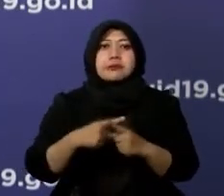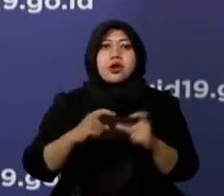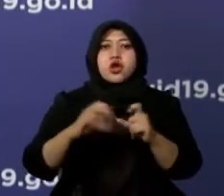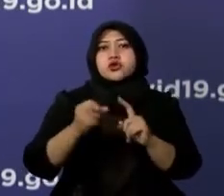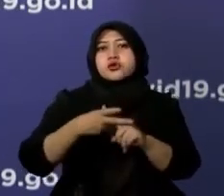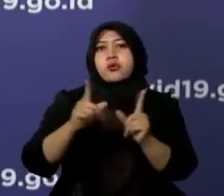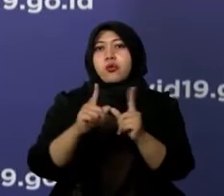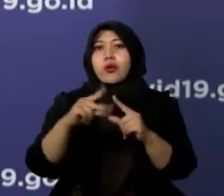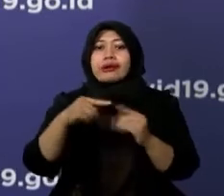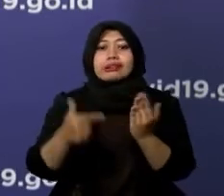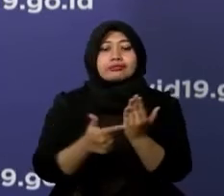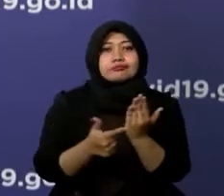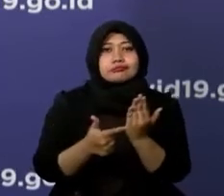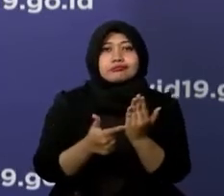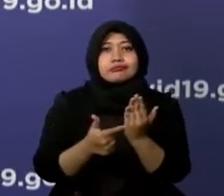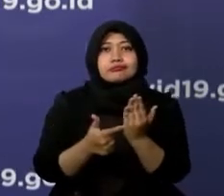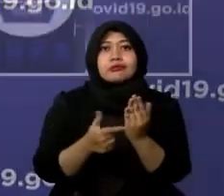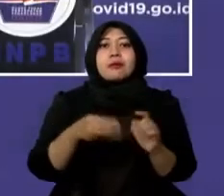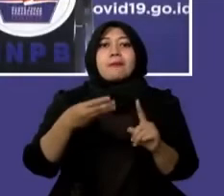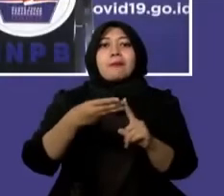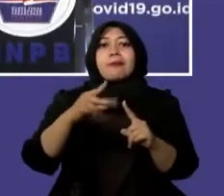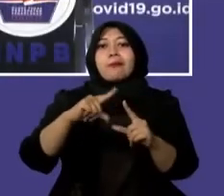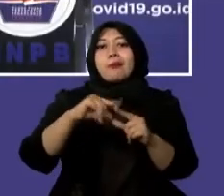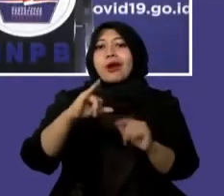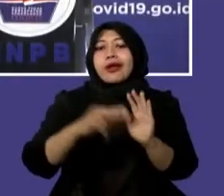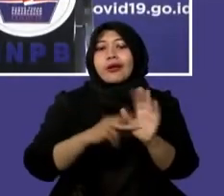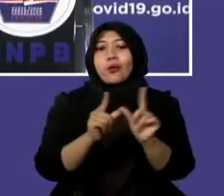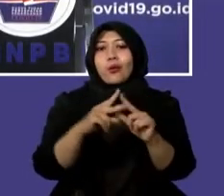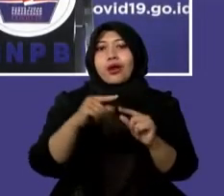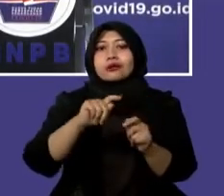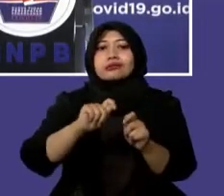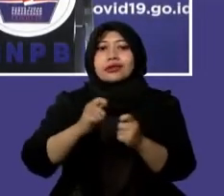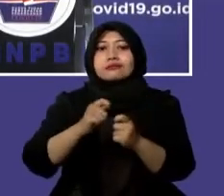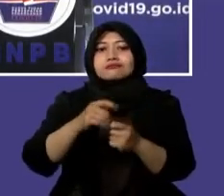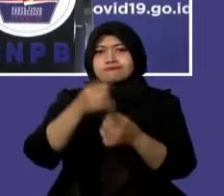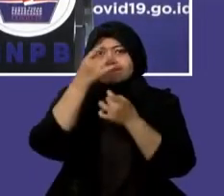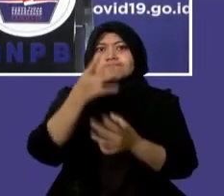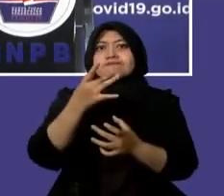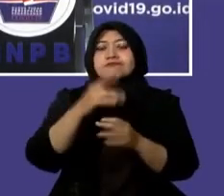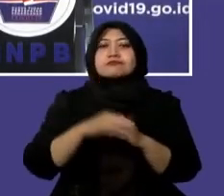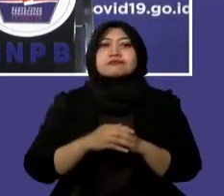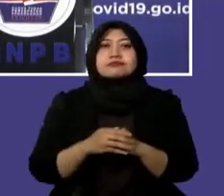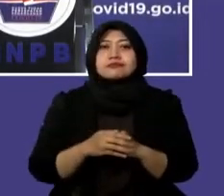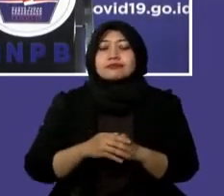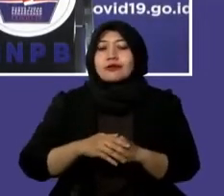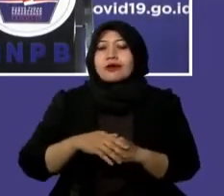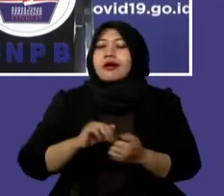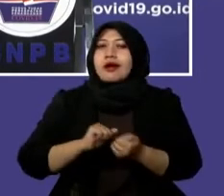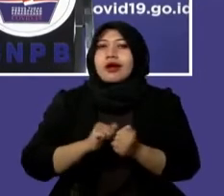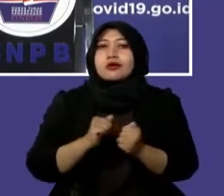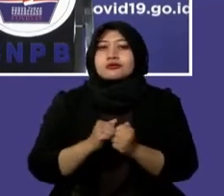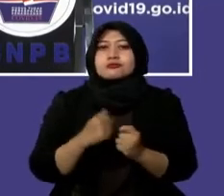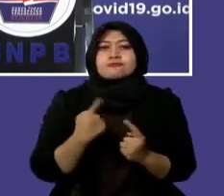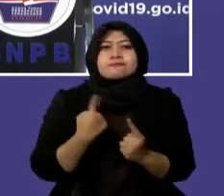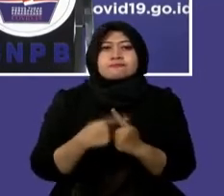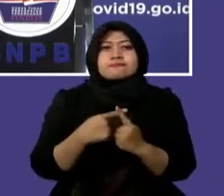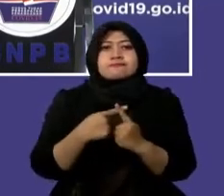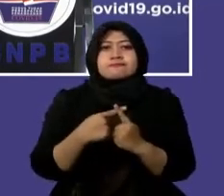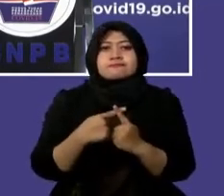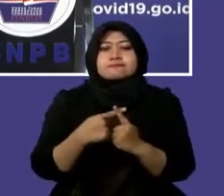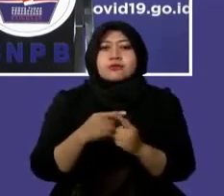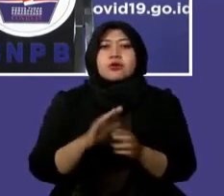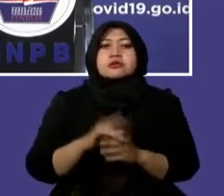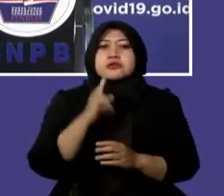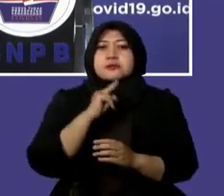software teknologinya, dan ditambah brainware tenaga ahlinya. Kenaikan konfirmasi kasus beberapa hari ini juga